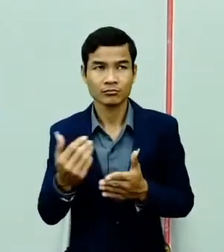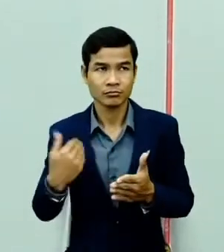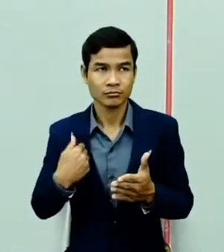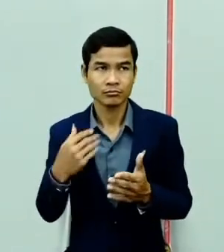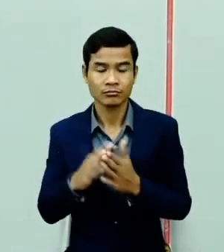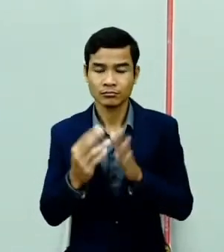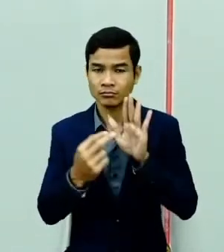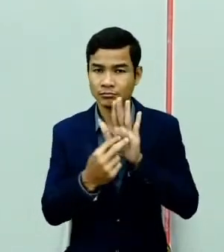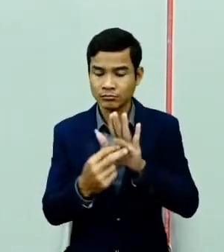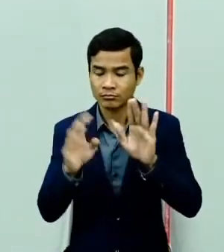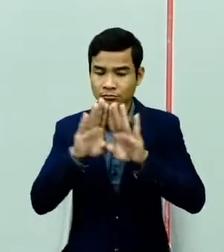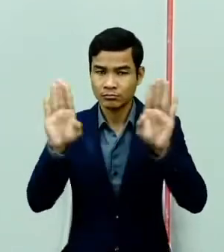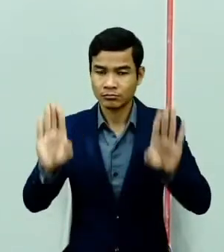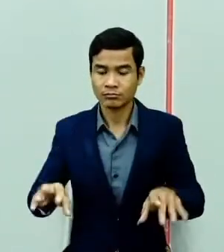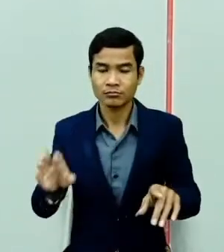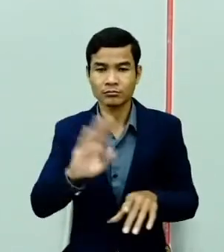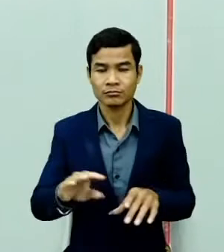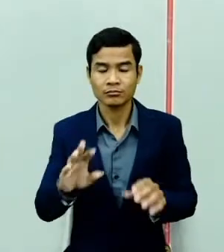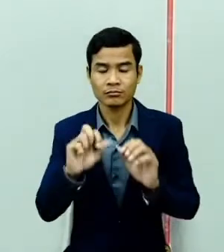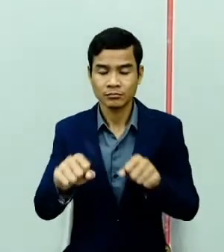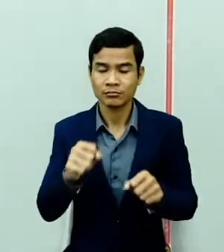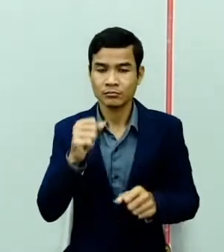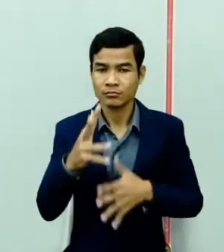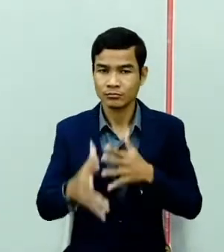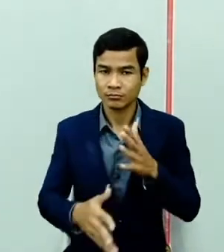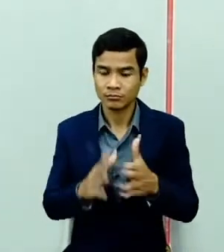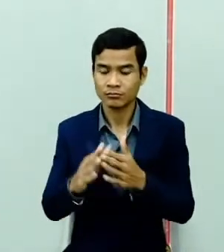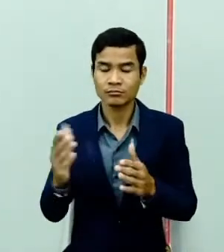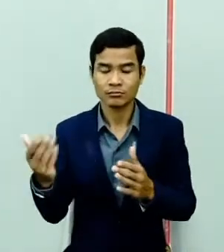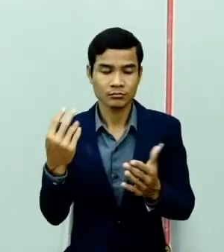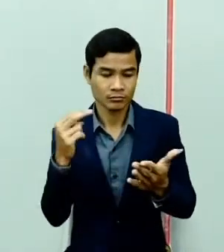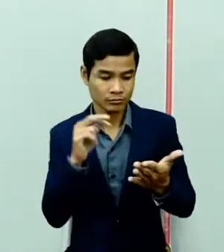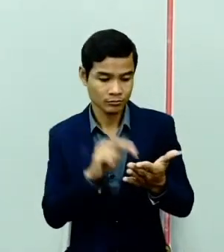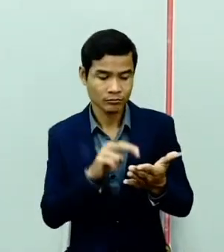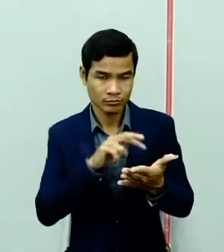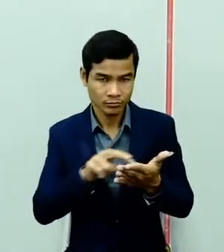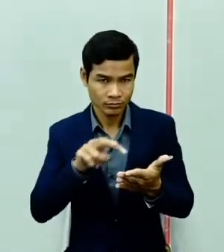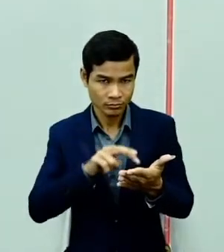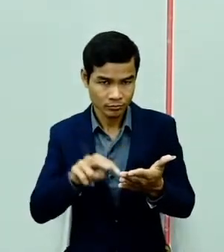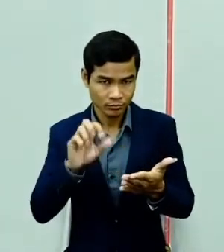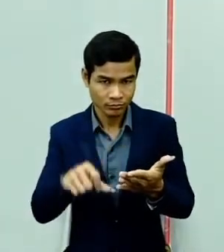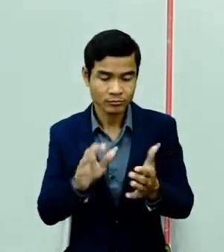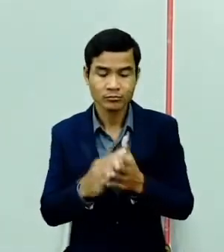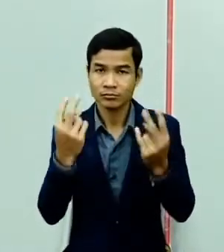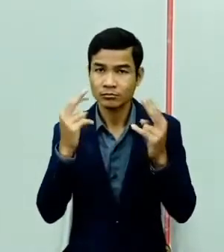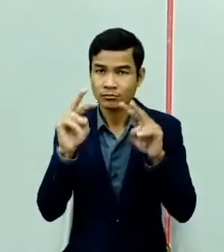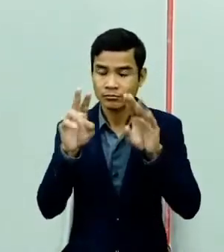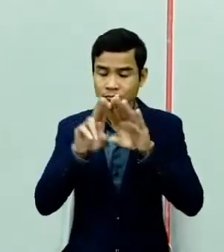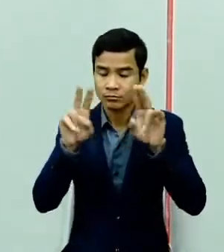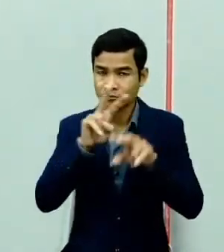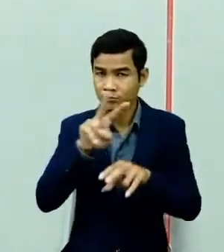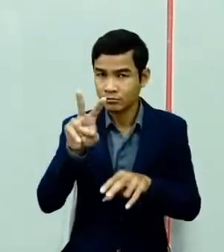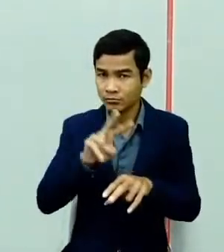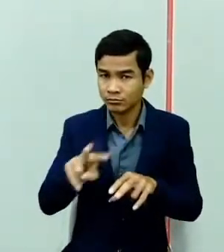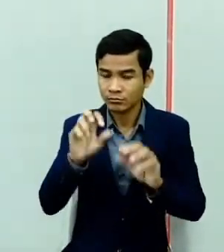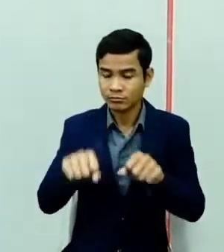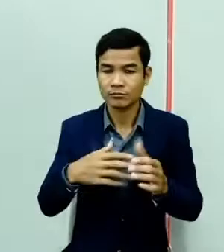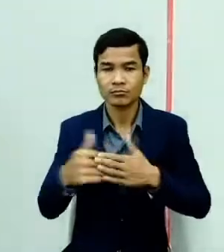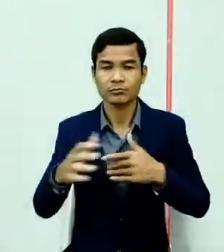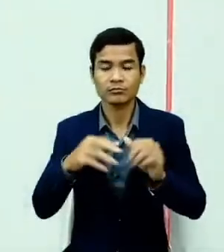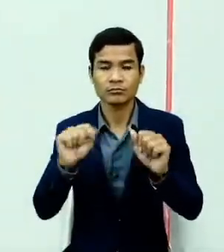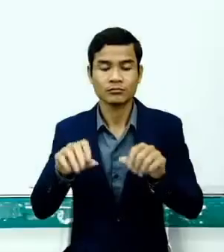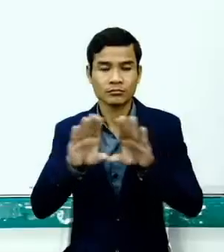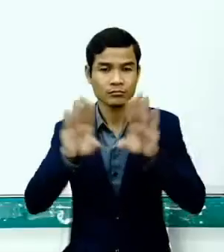លើក្ដារខៀនចាគឺដូចគ្នាអញ្ចឹងយើងអាចអាននៅក្នុងសិភៅតែក៏បានយើងមើលមកក្ដារខៀនចាក៏បានដែរគឺដូ